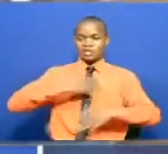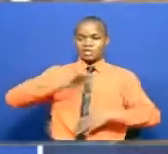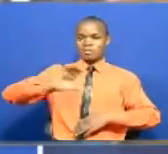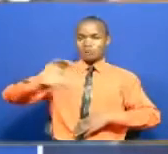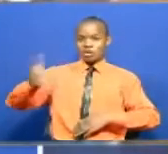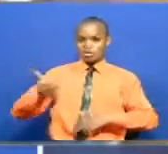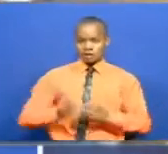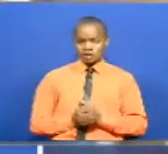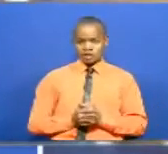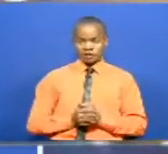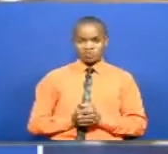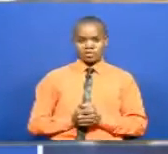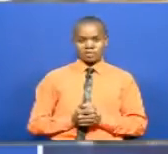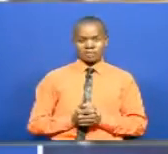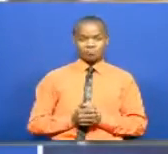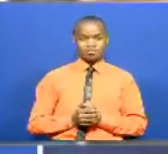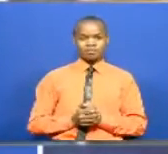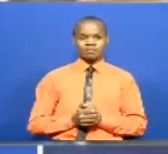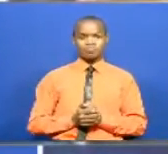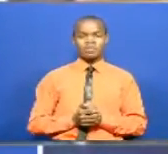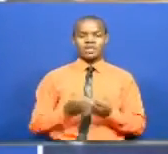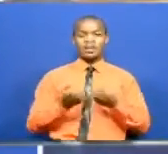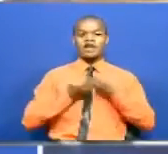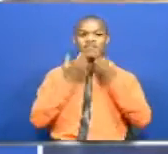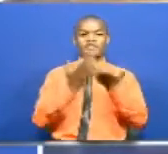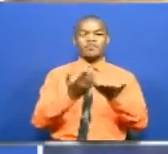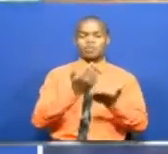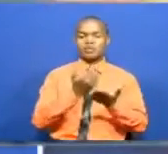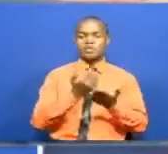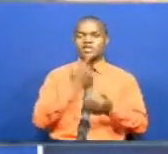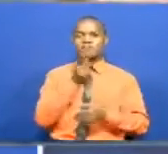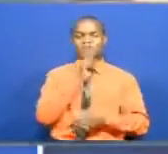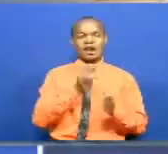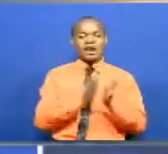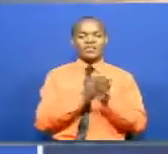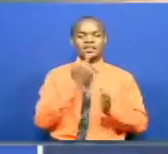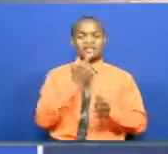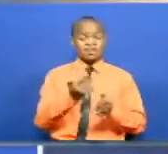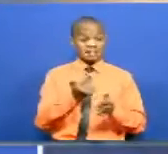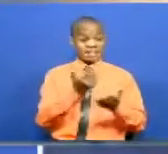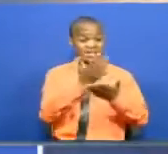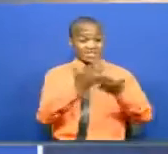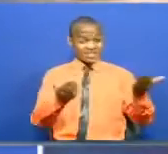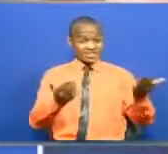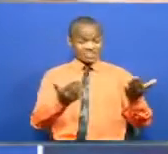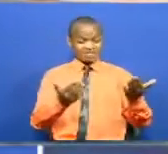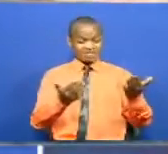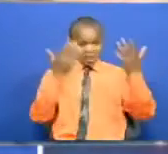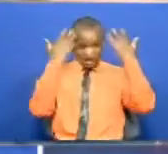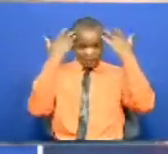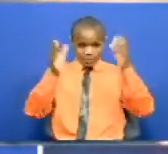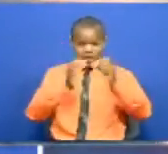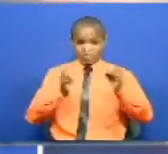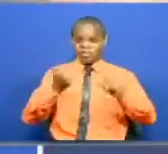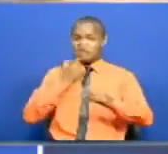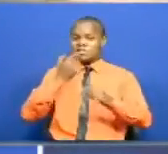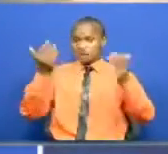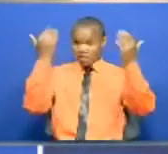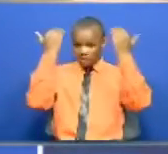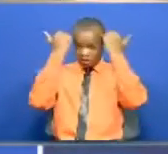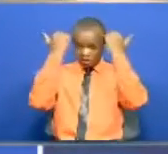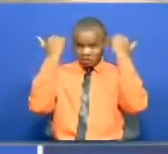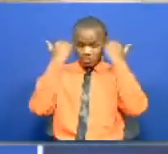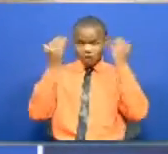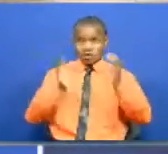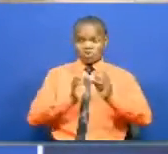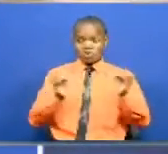yangu na nimesema haya yote ambayo wanasema mimi sijui. Hawajasema watanipeleka mahakamani, na